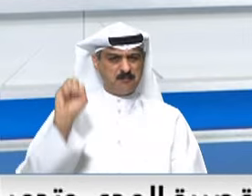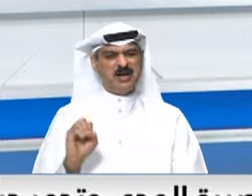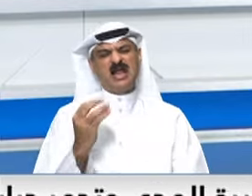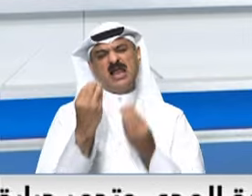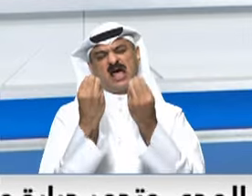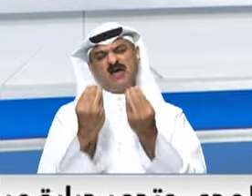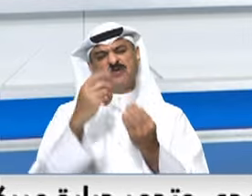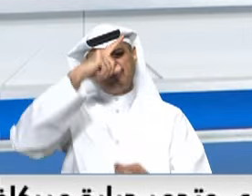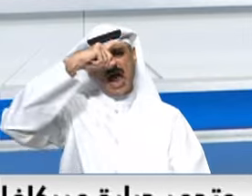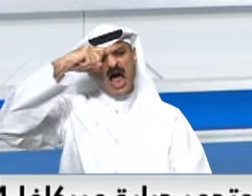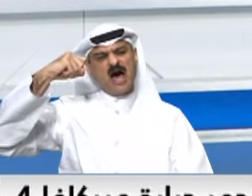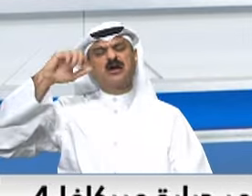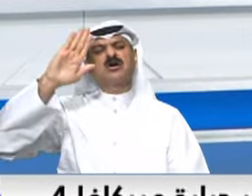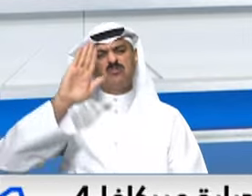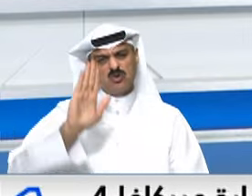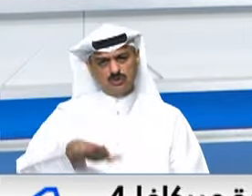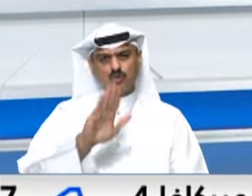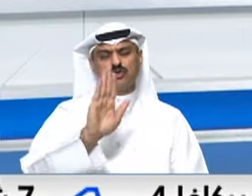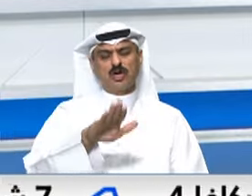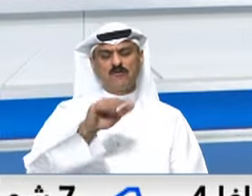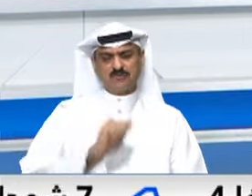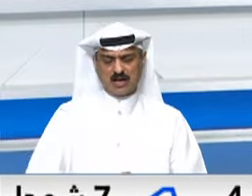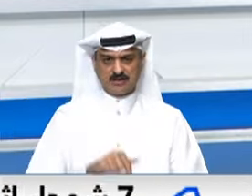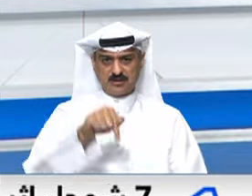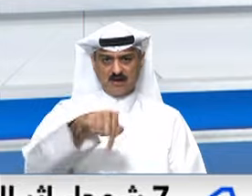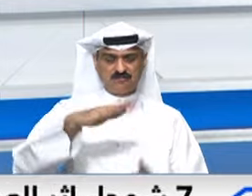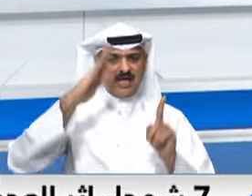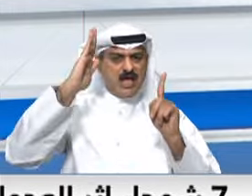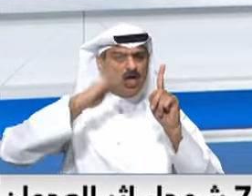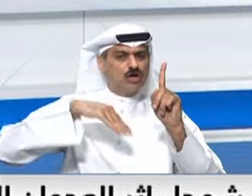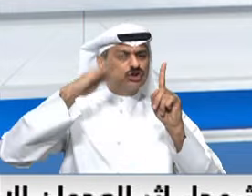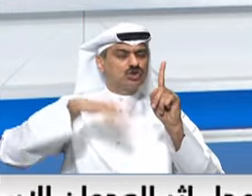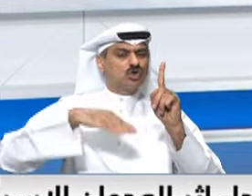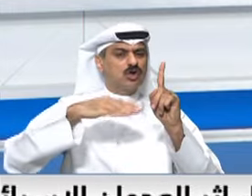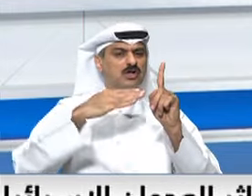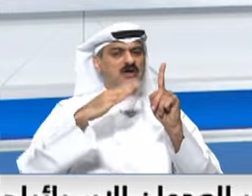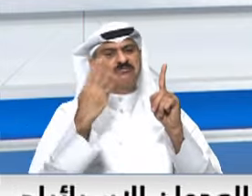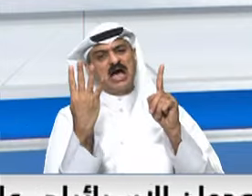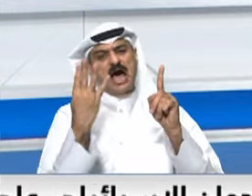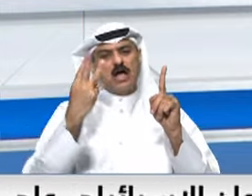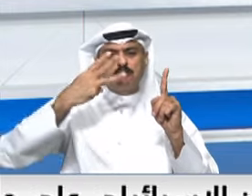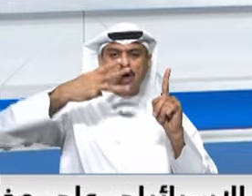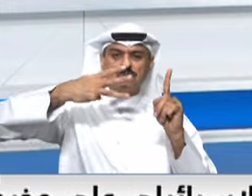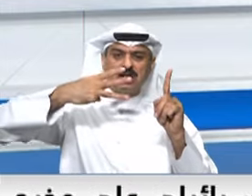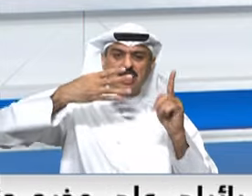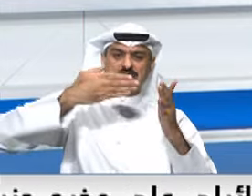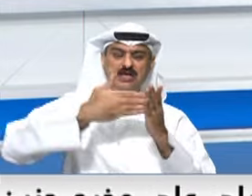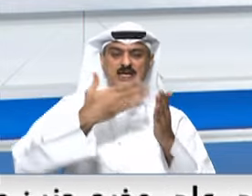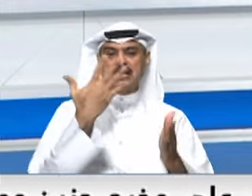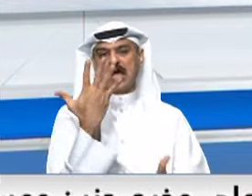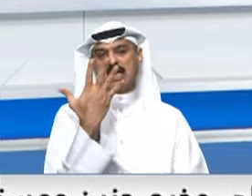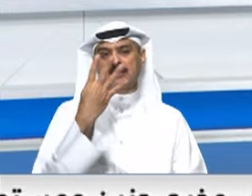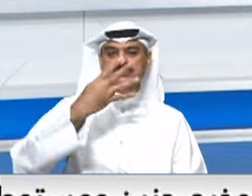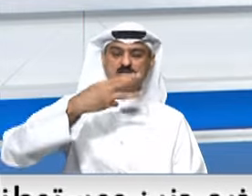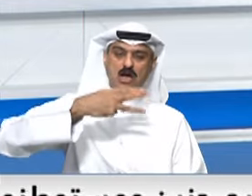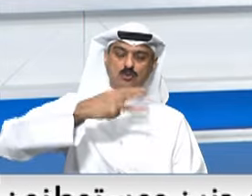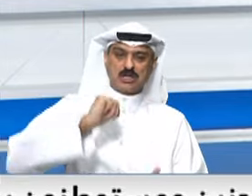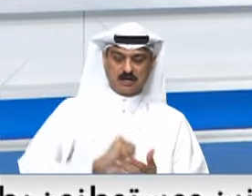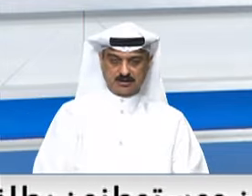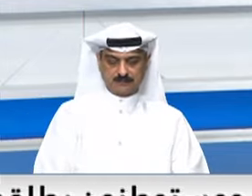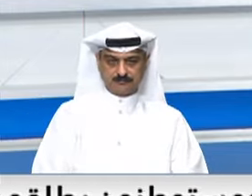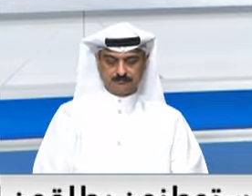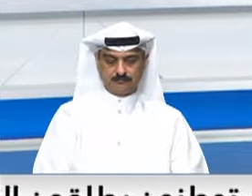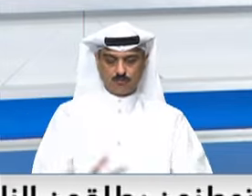وأيضا بداية ساعات الصباح الأولى. درجات الحرارة الصغرى متوقعة ما بين 34 إلى 35 درجة